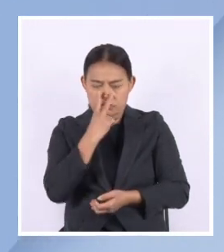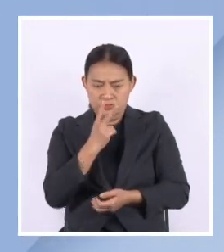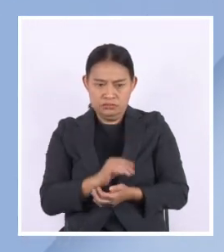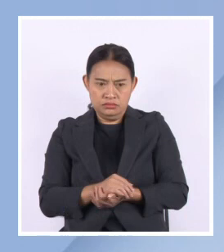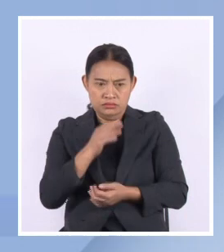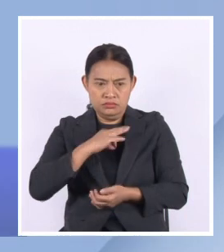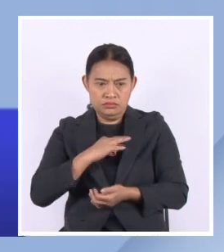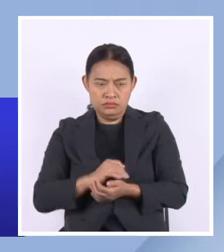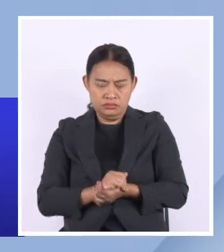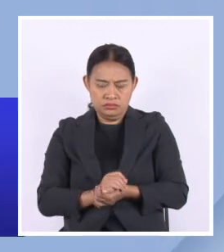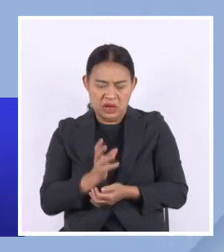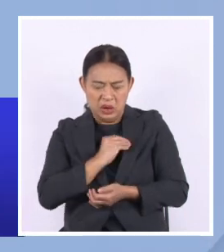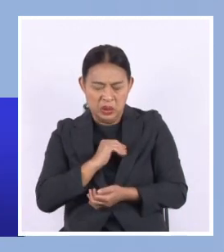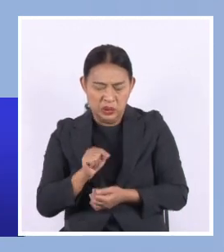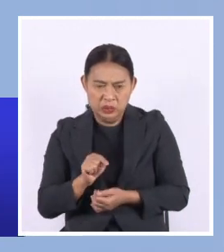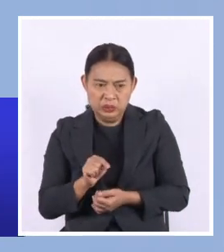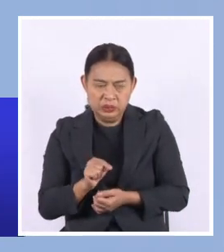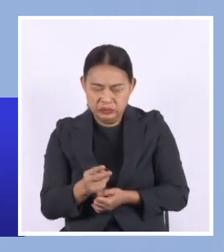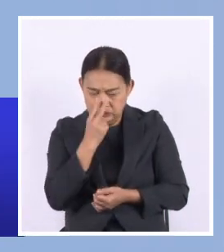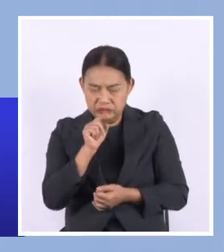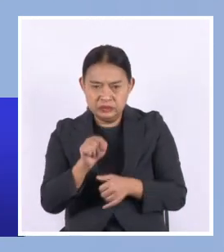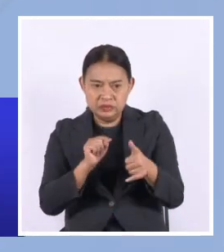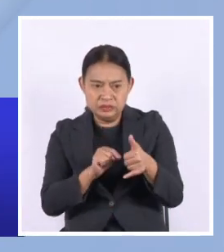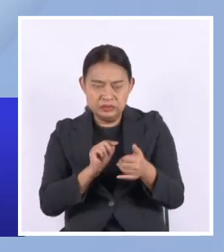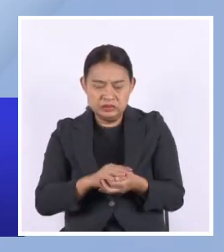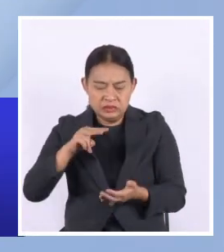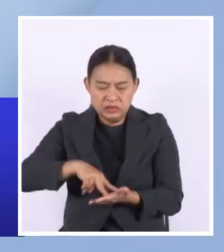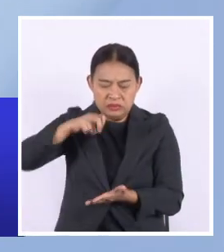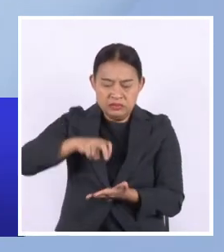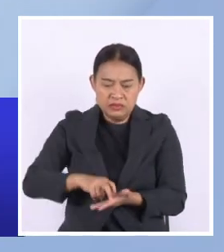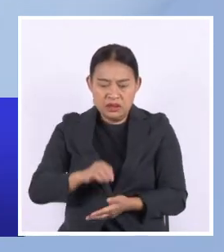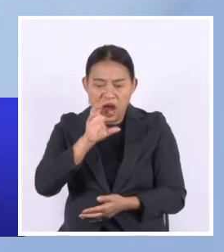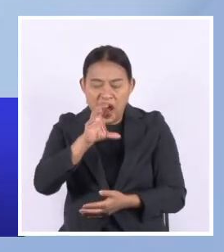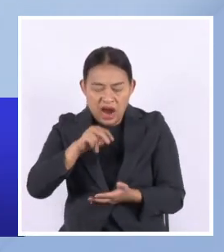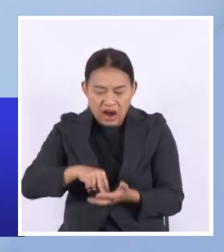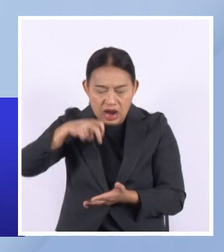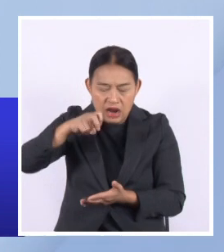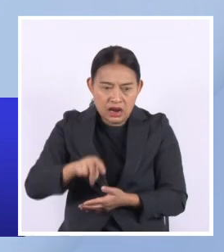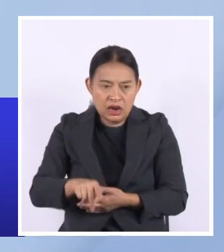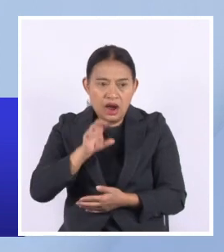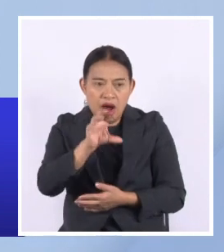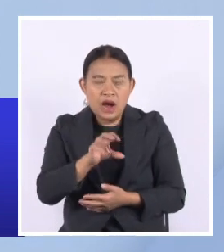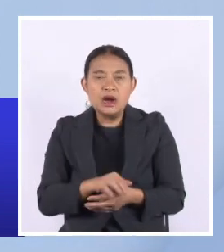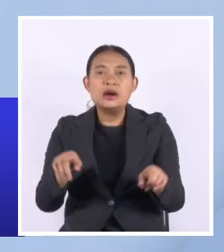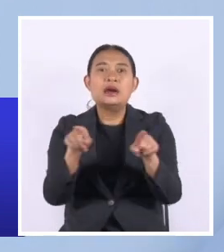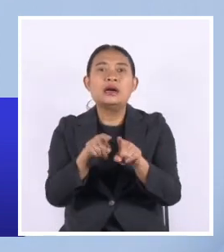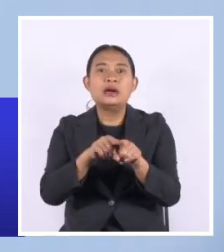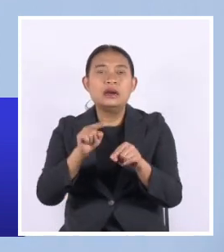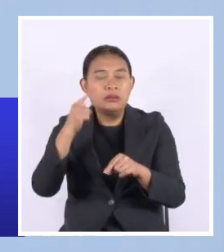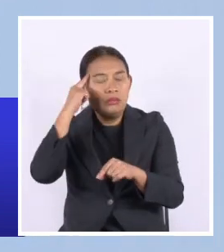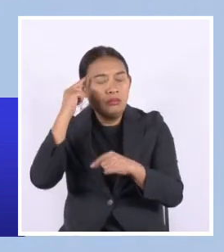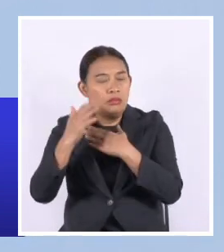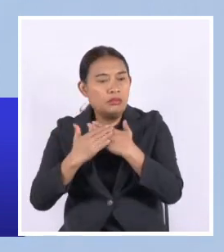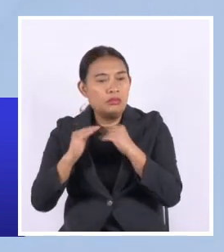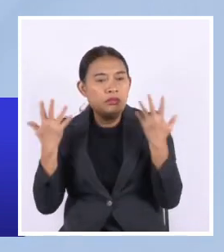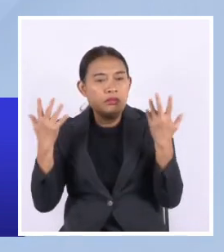ดีดหนักมาก ดีดหนักมากแล้วอาการเนี่ยเดี๋ยวก็โดดเดี๋ยวก็ตะโกนว่าวักวักวักดูแล้วเหมือนแบบเหมือนไม่มีสติไร้ส